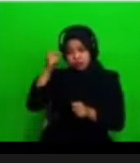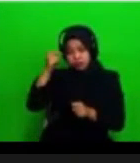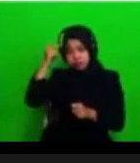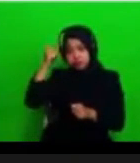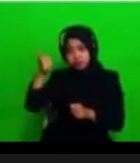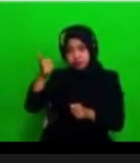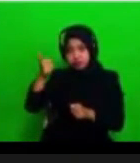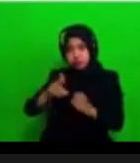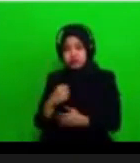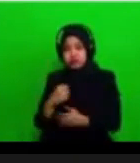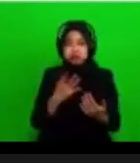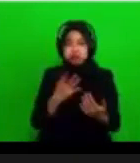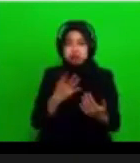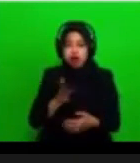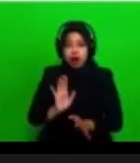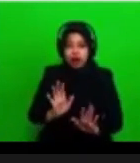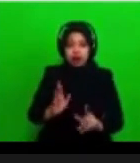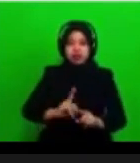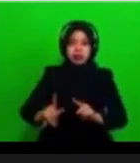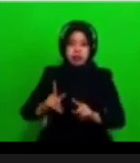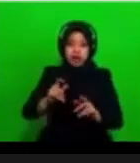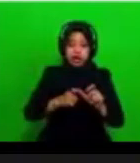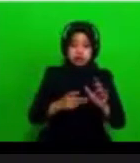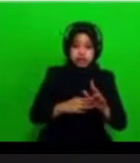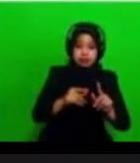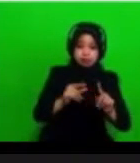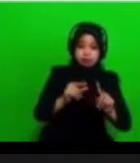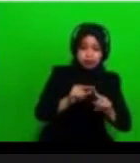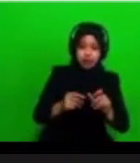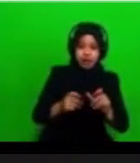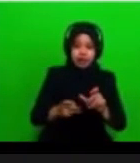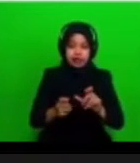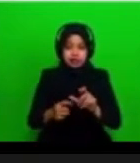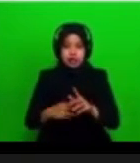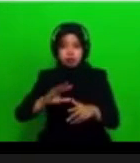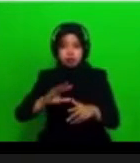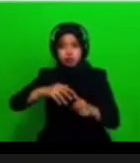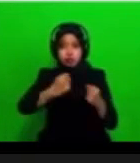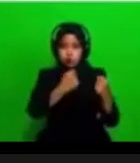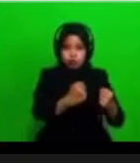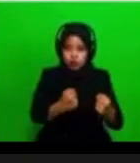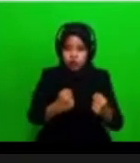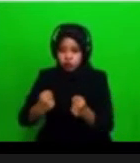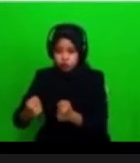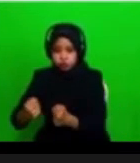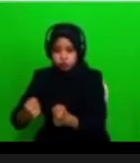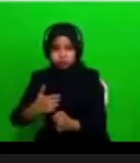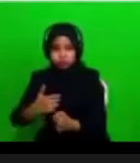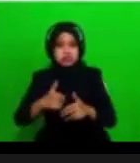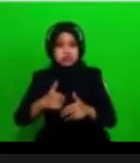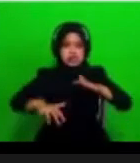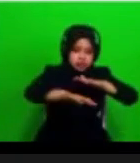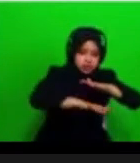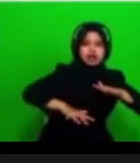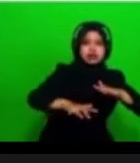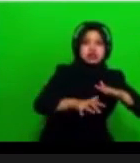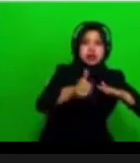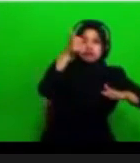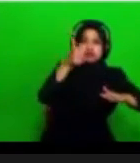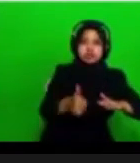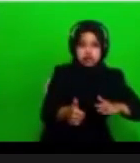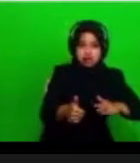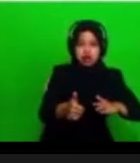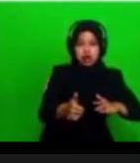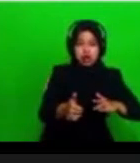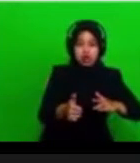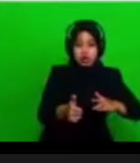tidak bisa menciptakan produk. Kalau SD, SMP, SMA, pendidikan dasar, prasekolah, dan semuanya itu kita perkuat, itu menjadi basic. Itu menjadi